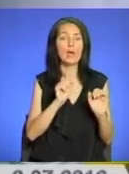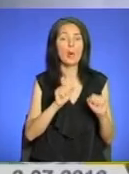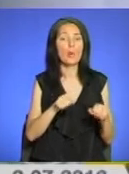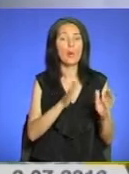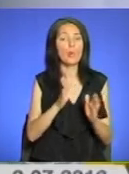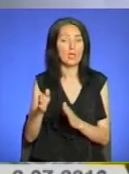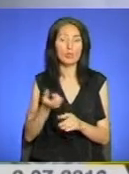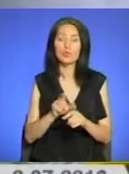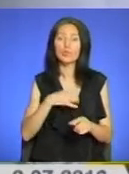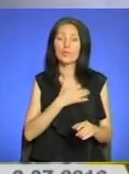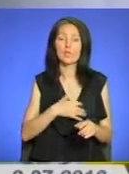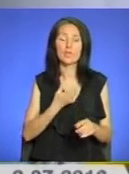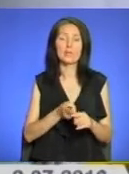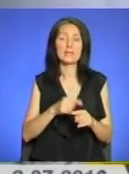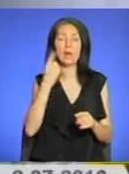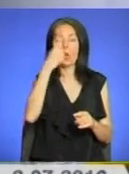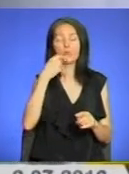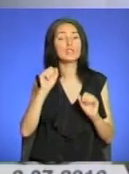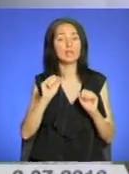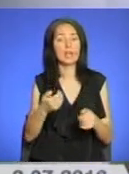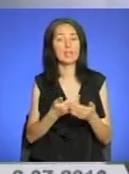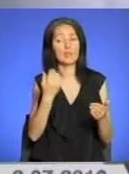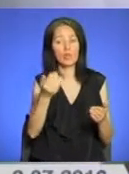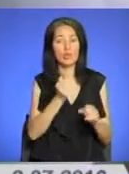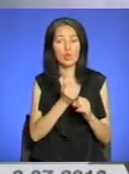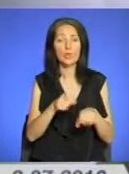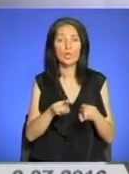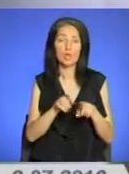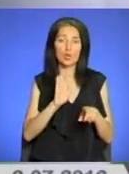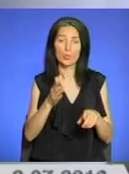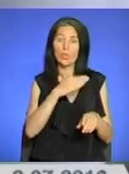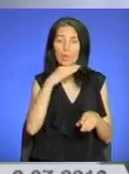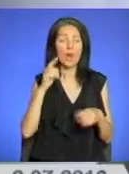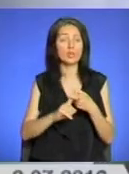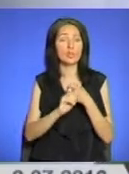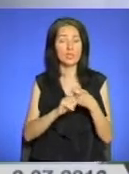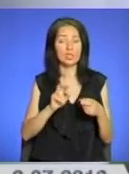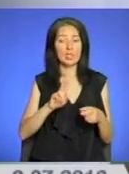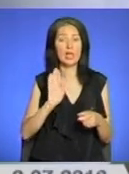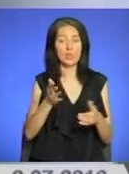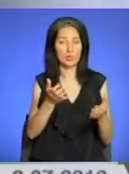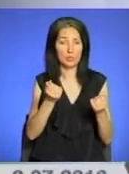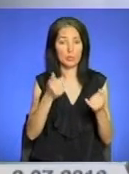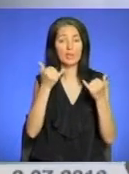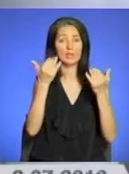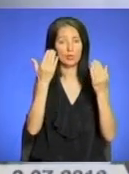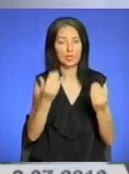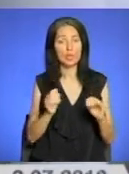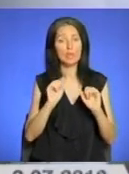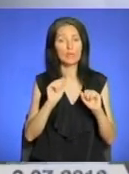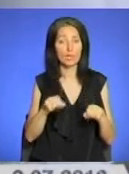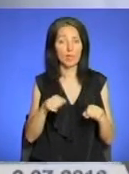важливе, і це теж обличчя влади, і від вашої роботи також буде дуже багато залежати, як буде сприймати на сьогоднішній день